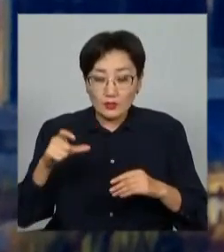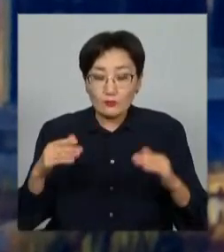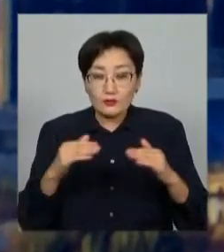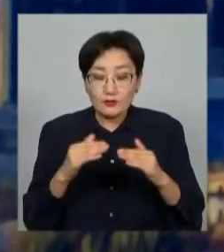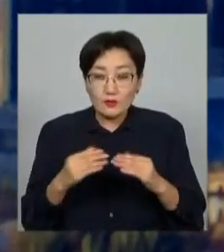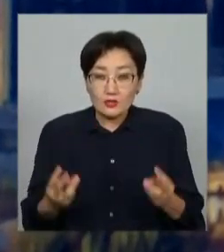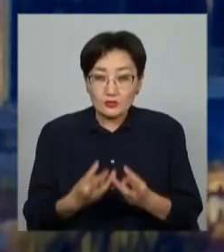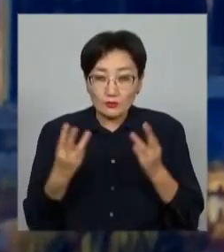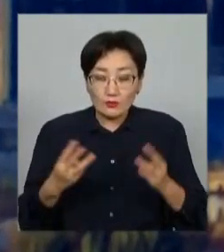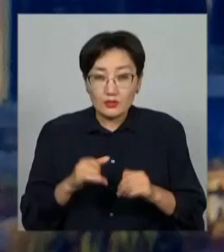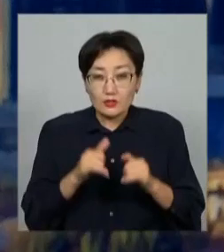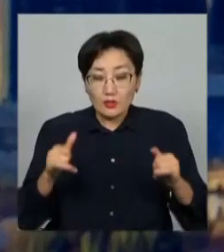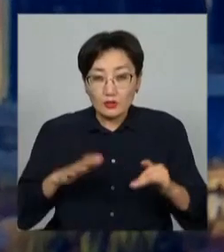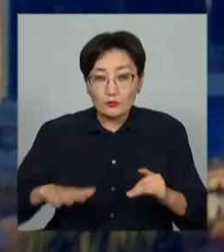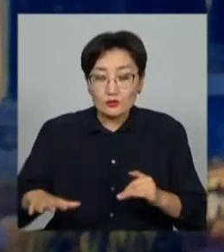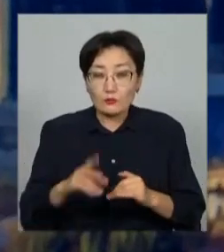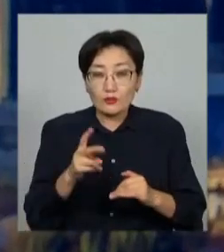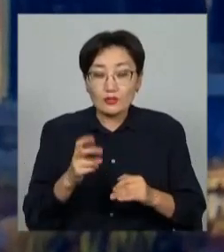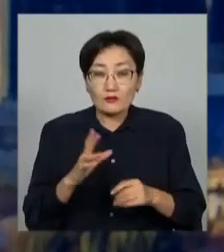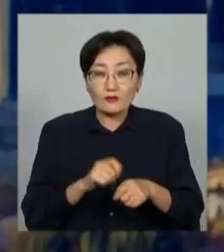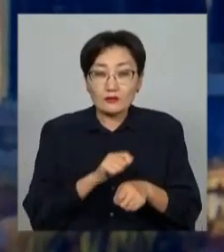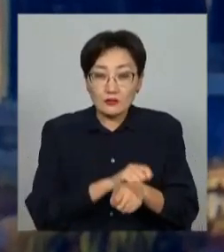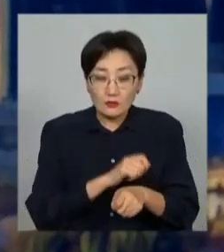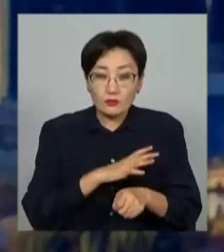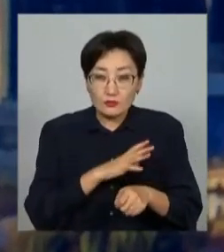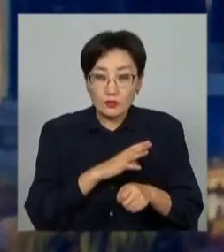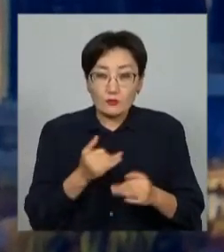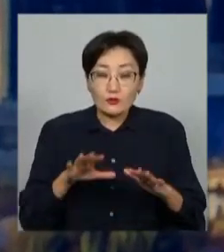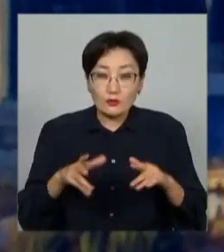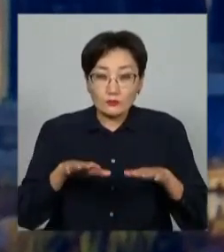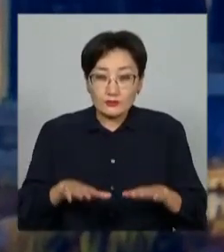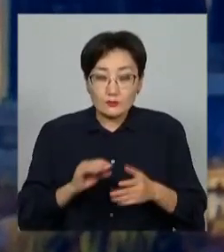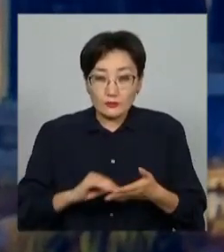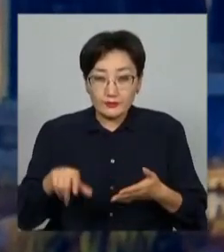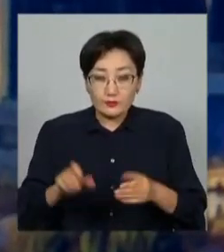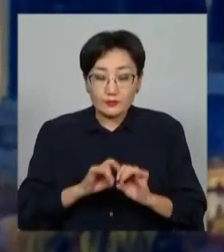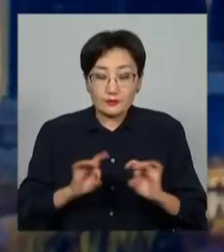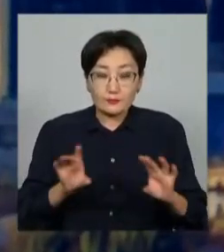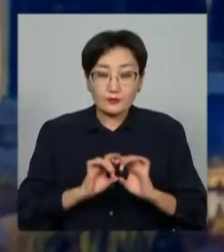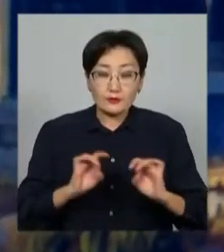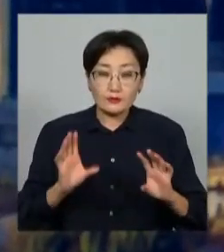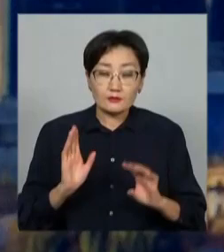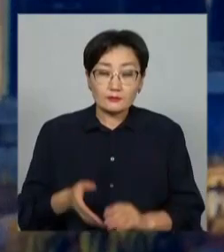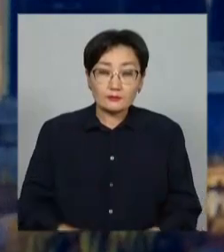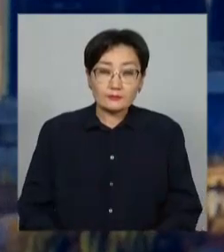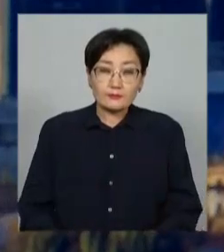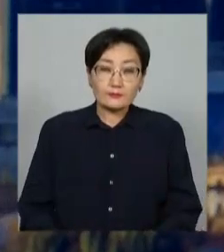нысанда лапылдап, таралу аймағы 200 шаршы метрді қамтыды. Оқиға орнынан әріптесім Оразай Нұртайдың